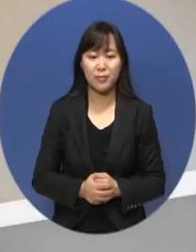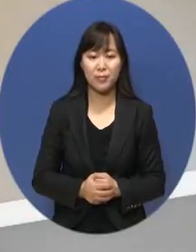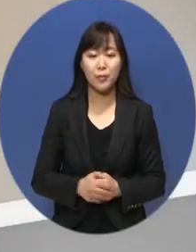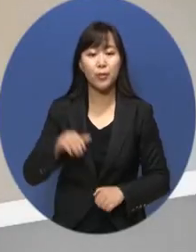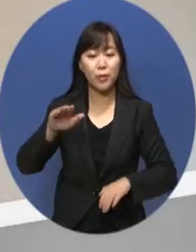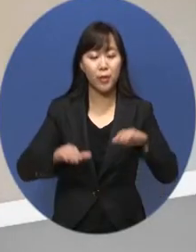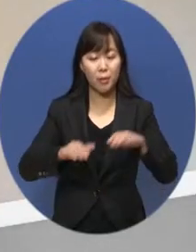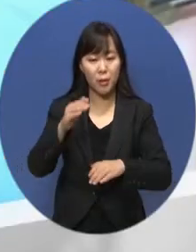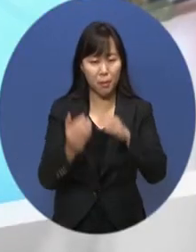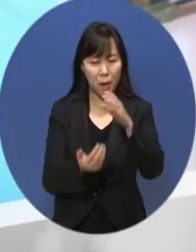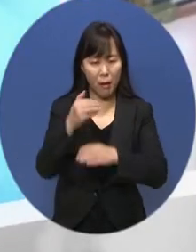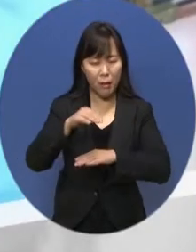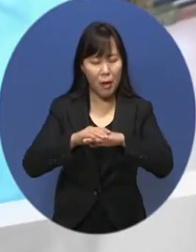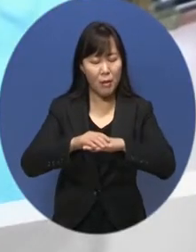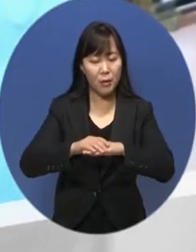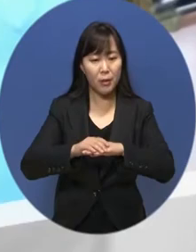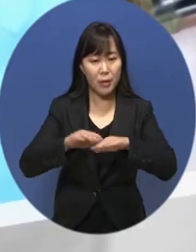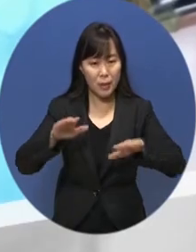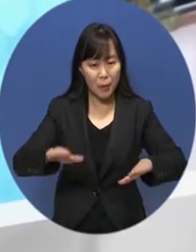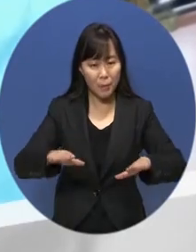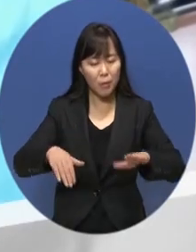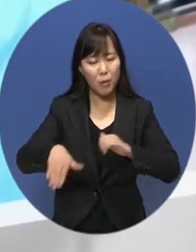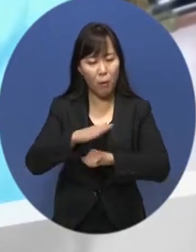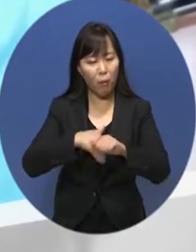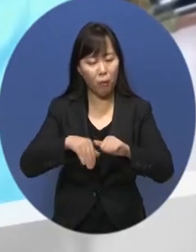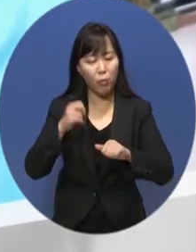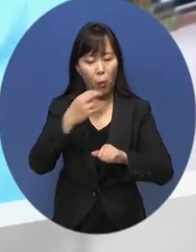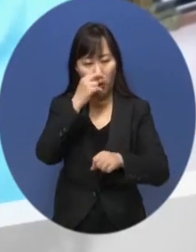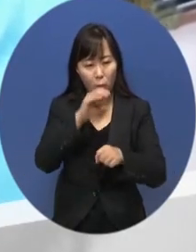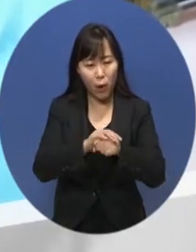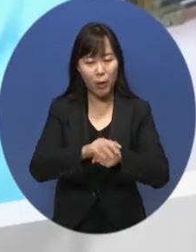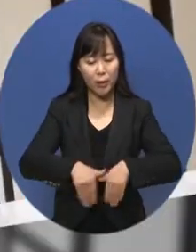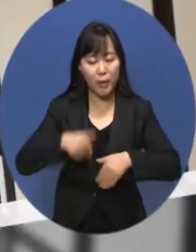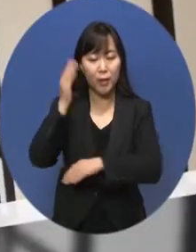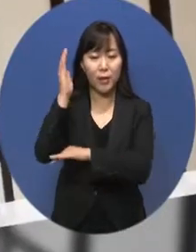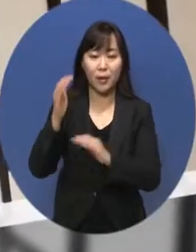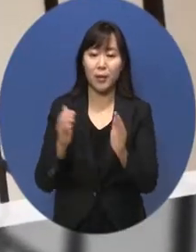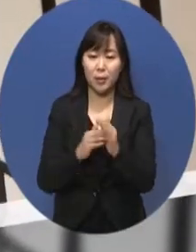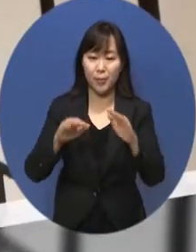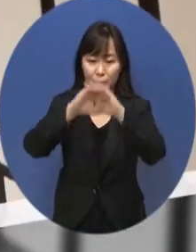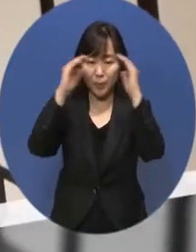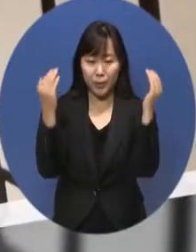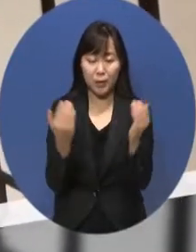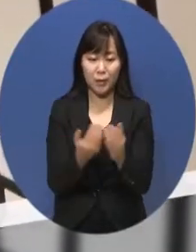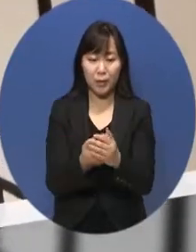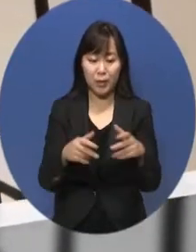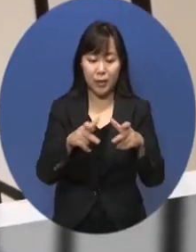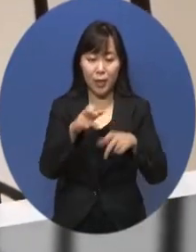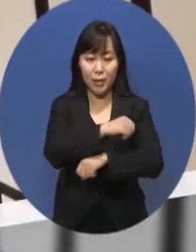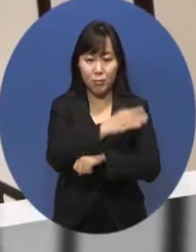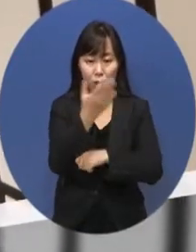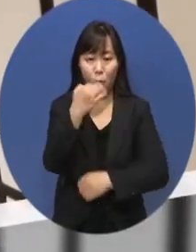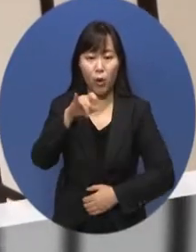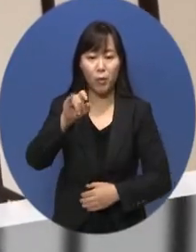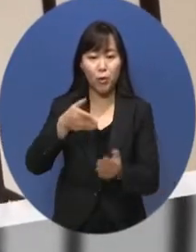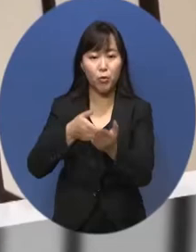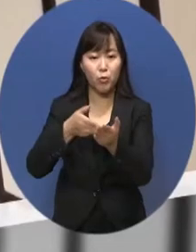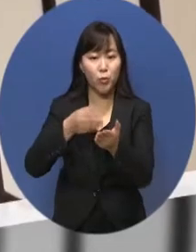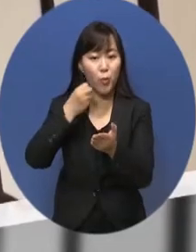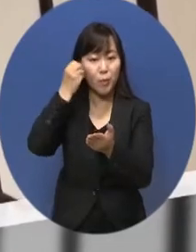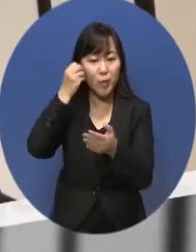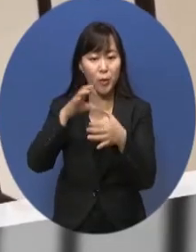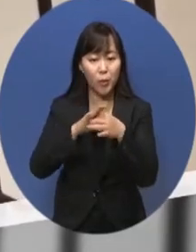우리 주변에서 일어나는 불공정한 사례부터 억울한 사연, 따뜻한 미담까지 장애인신문과